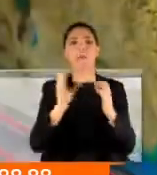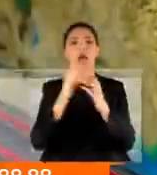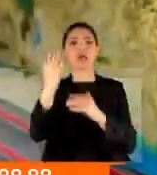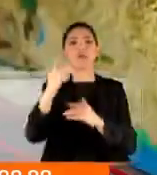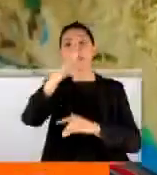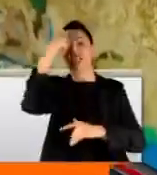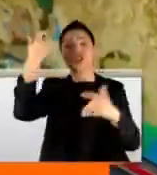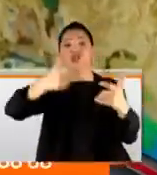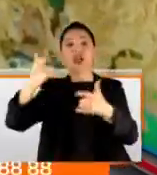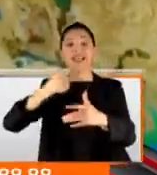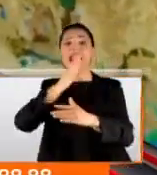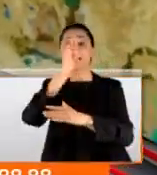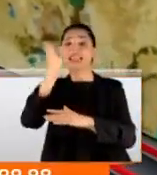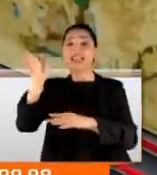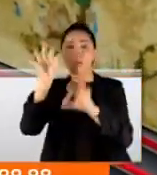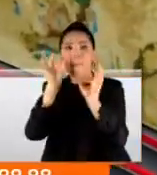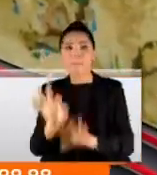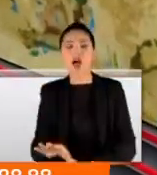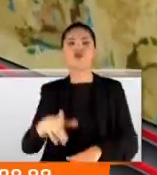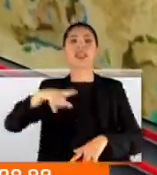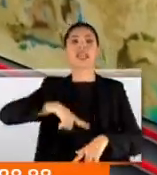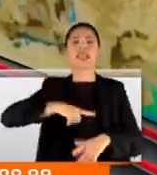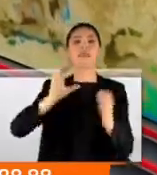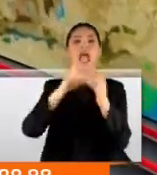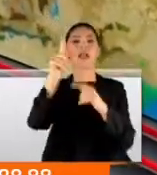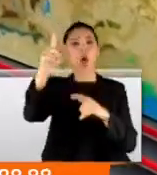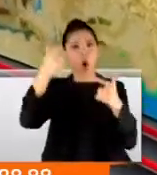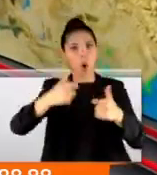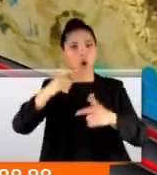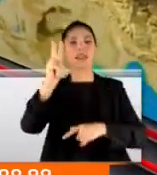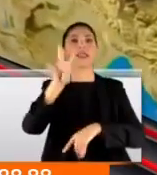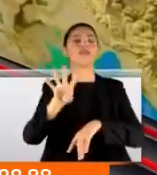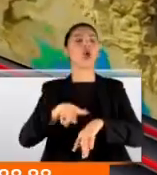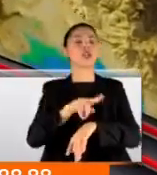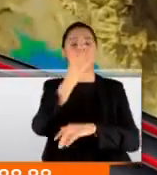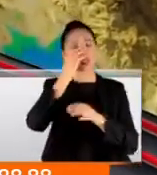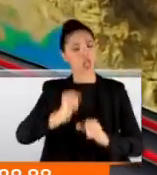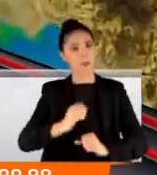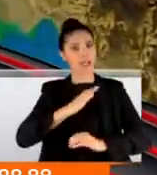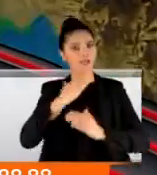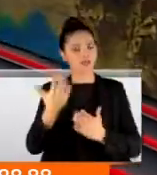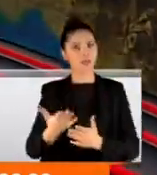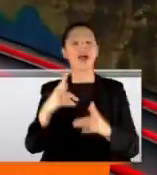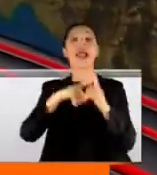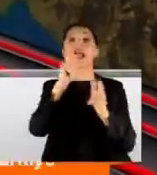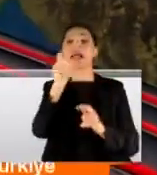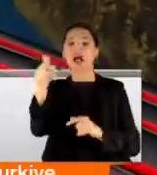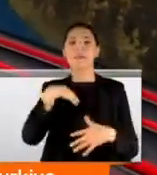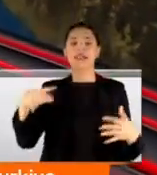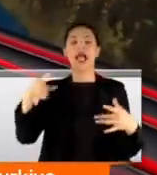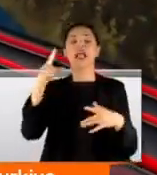de sıcak noktalara doğru harekete geçti. İzmir'deki ekiplerimiz zaten orada 24 saat nöbette olacaklar. Mesela Gamze'ye